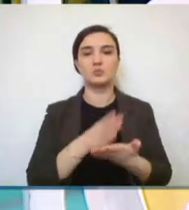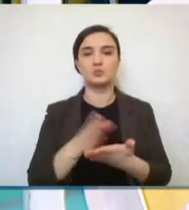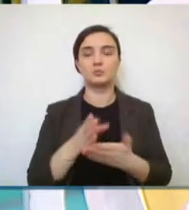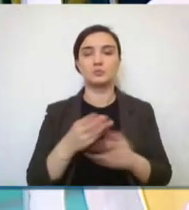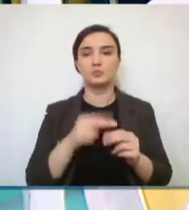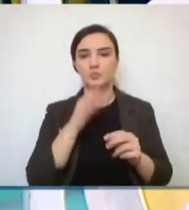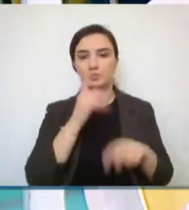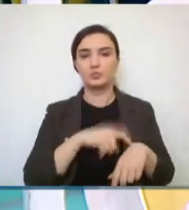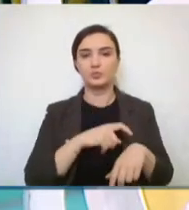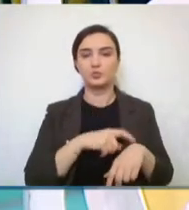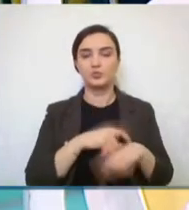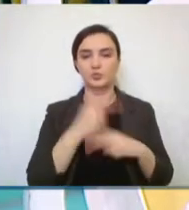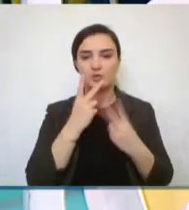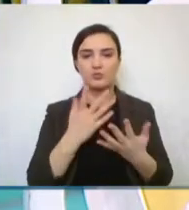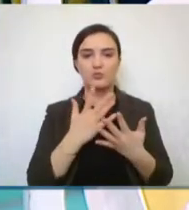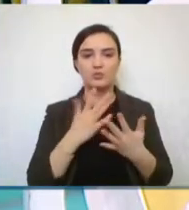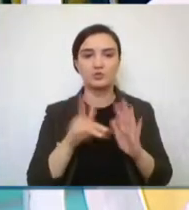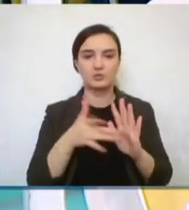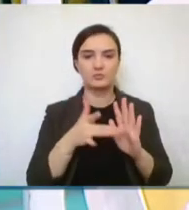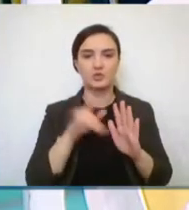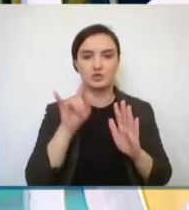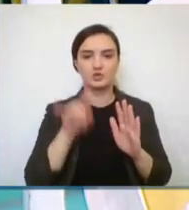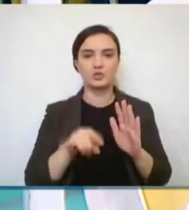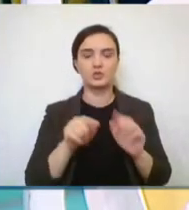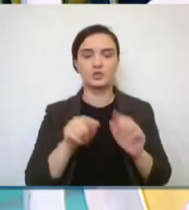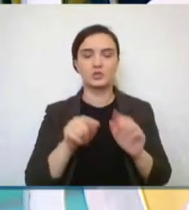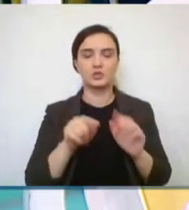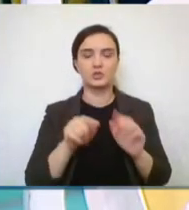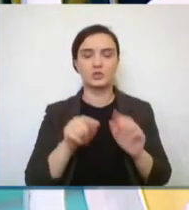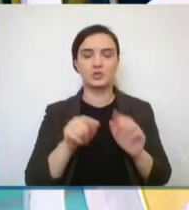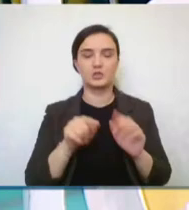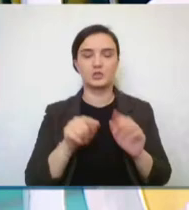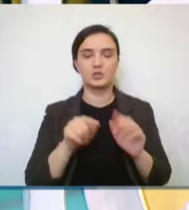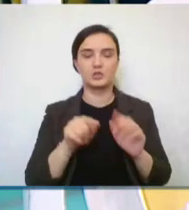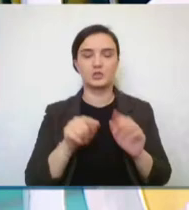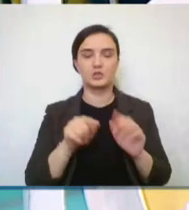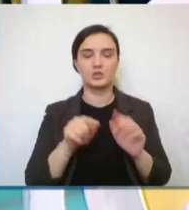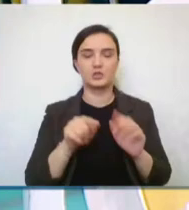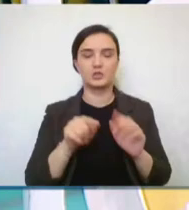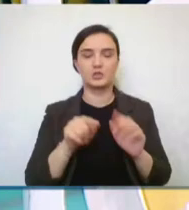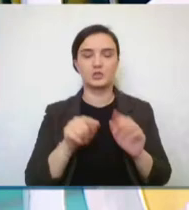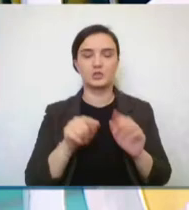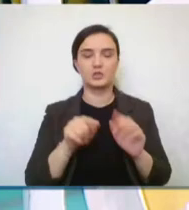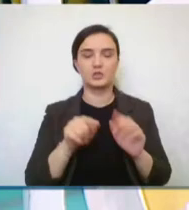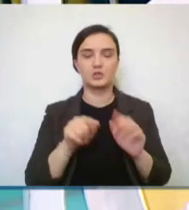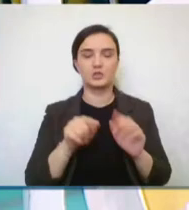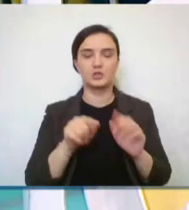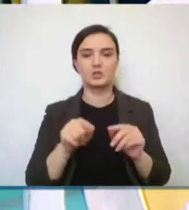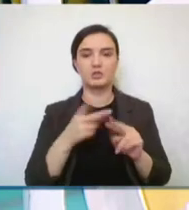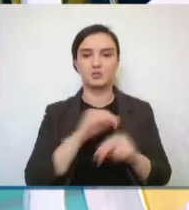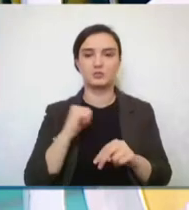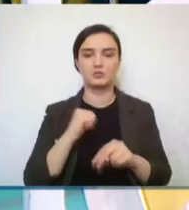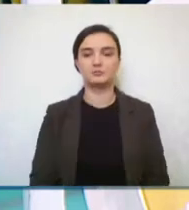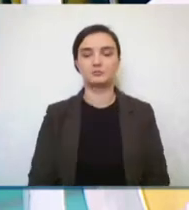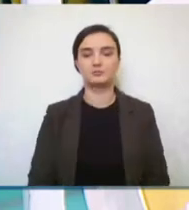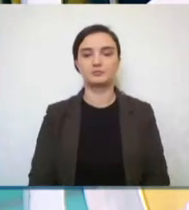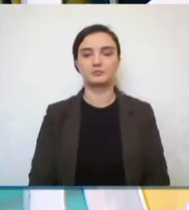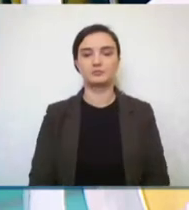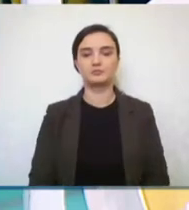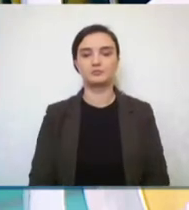გამოაჩენს ხოლმე ფანჯარას ამ პასუხს თვითონ. ანუ ეხლა რადგან არა გვაქვს, ეს არ ნიშნავს რომ მე არ გვექნება. ამიტომ ეხლა